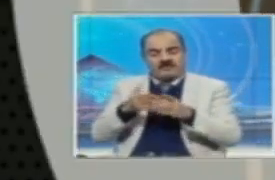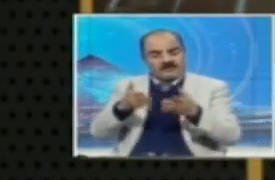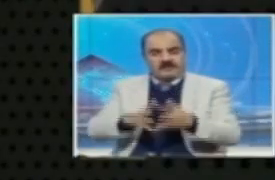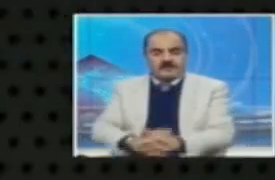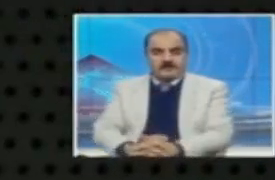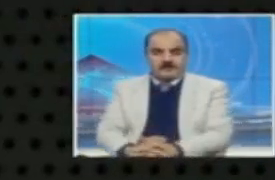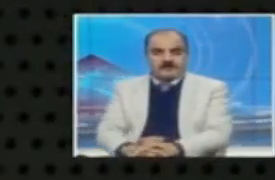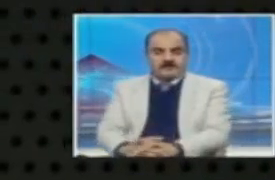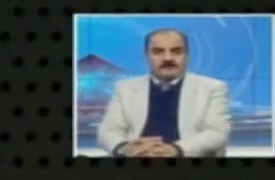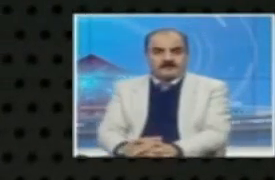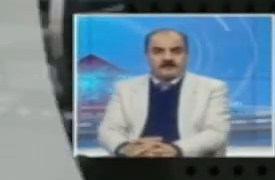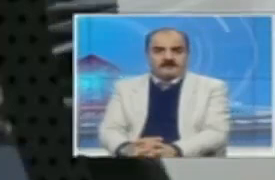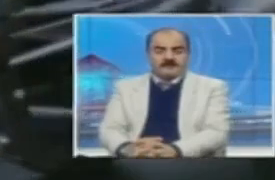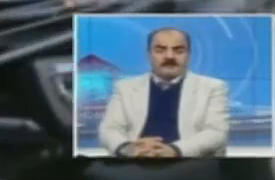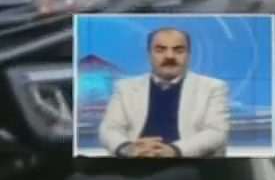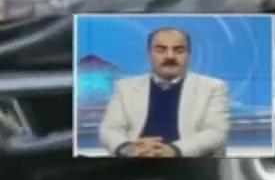المخدرة.